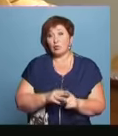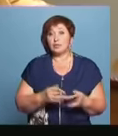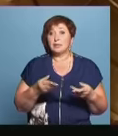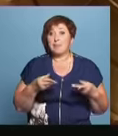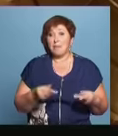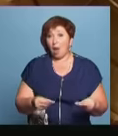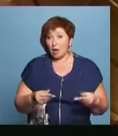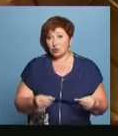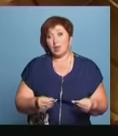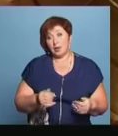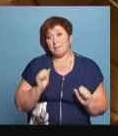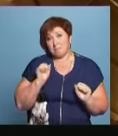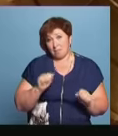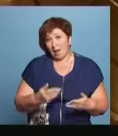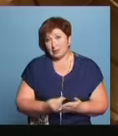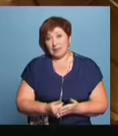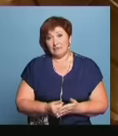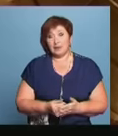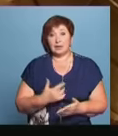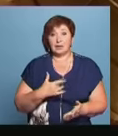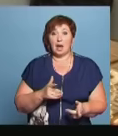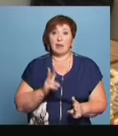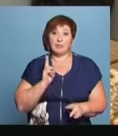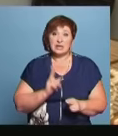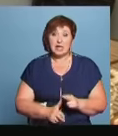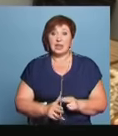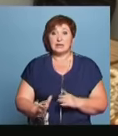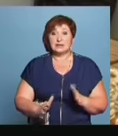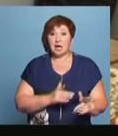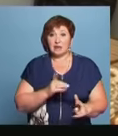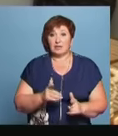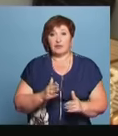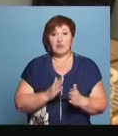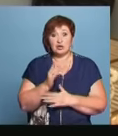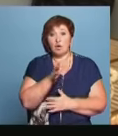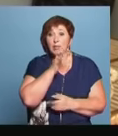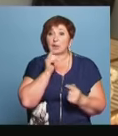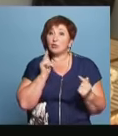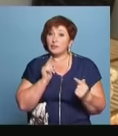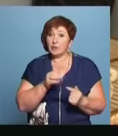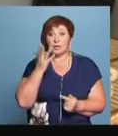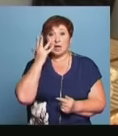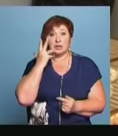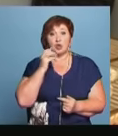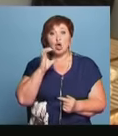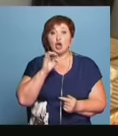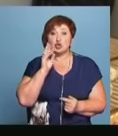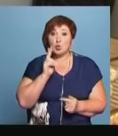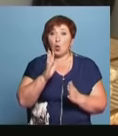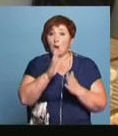мягче и податливей. Береста заготавливается в лесу в определенное время, когда идет сокодвижение,